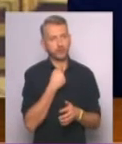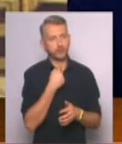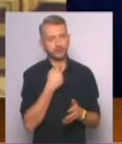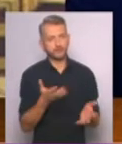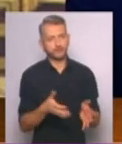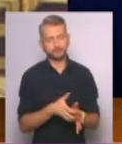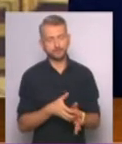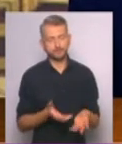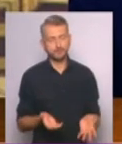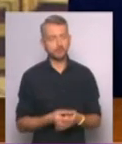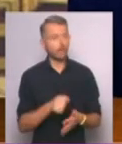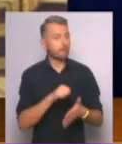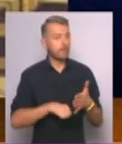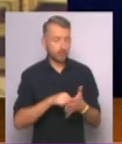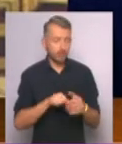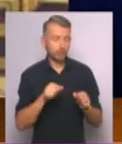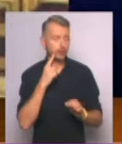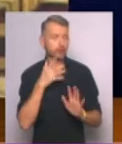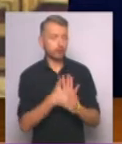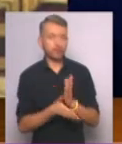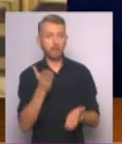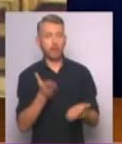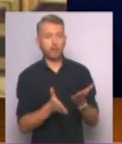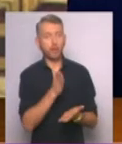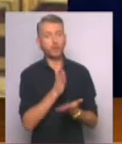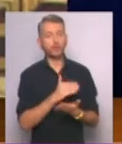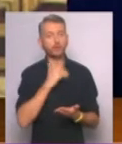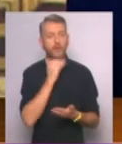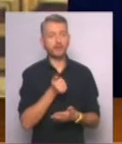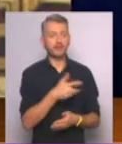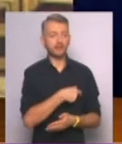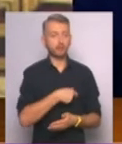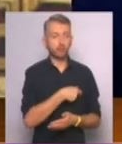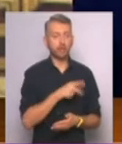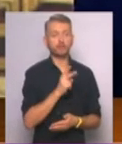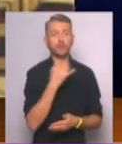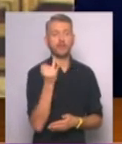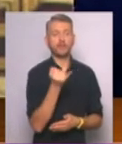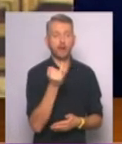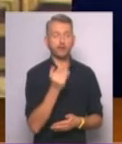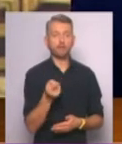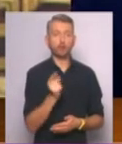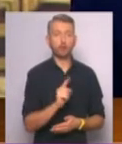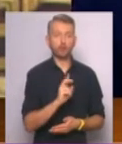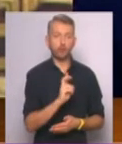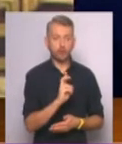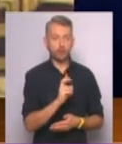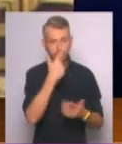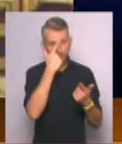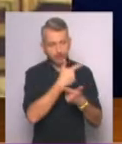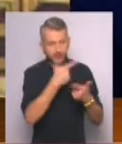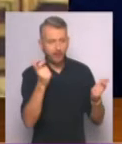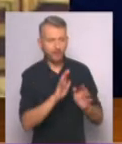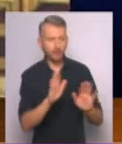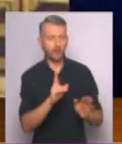голосів. Причини можна зрозуміти, мабуть, є достатня кількість депутатів, які зацікавлені в тому, щоб не афішувати,